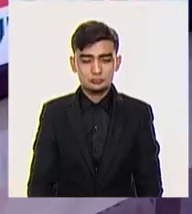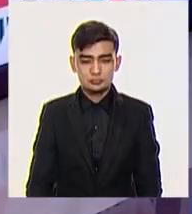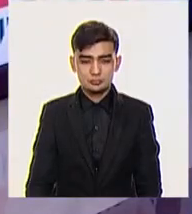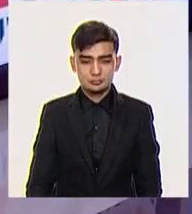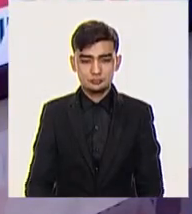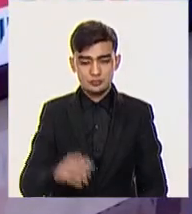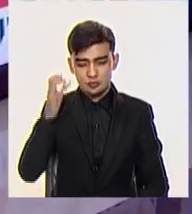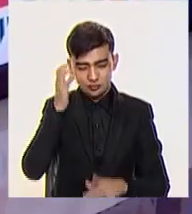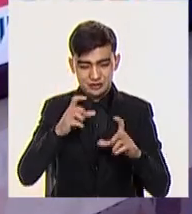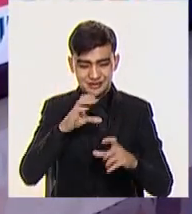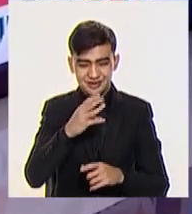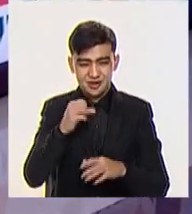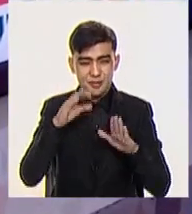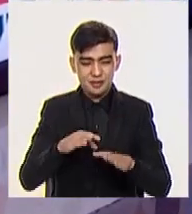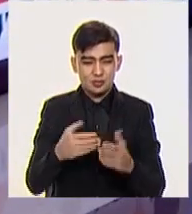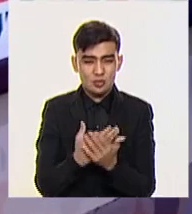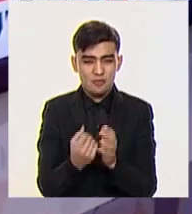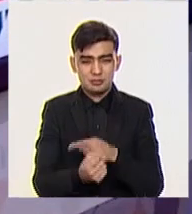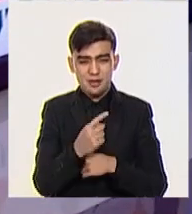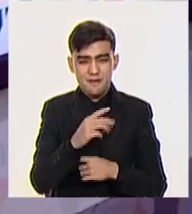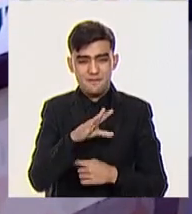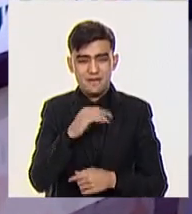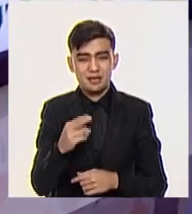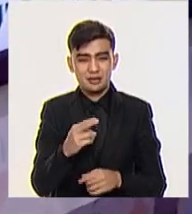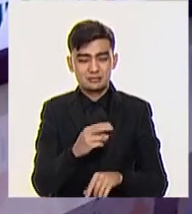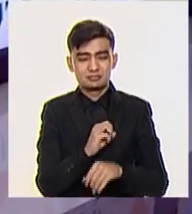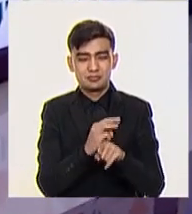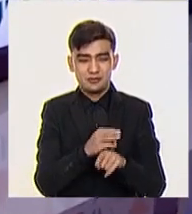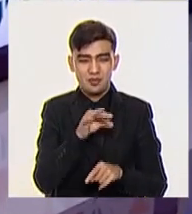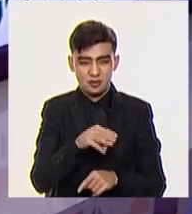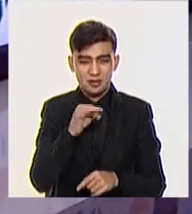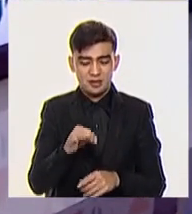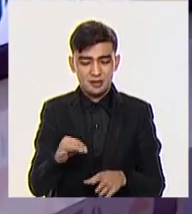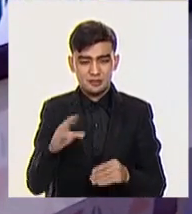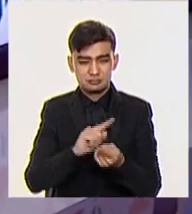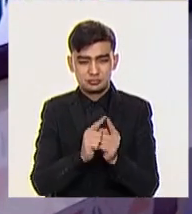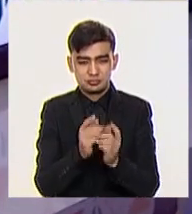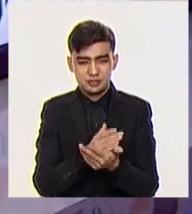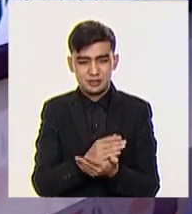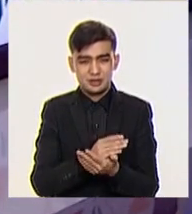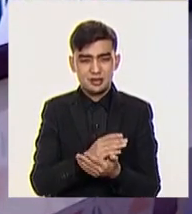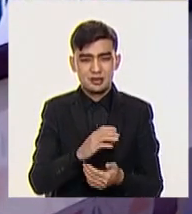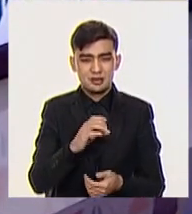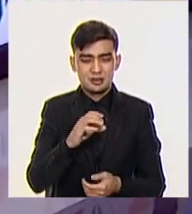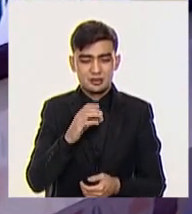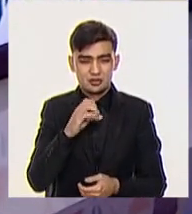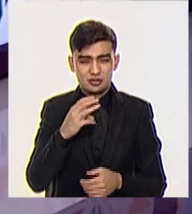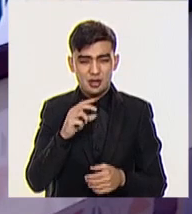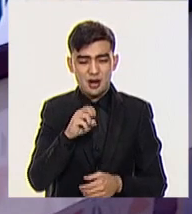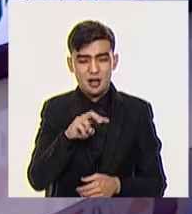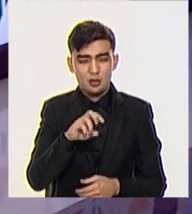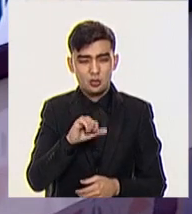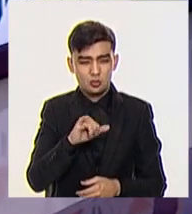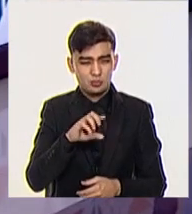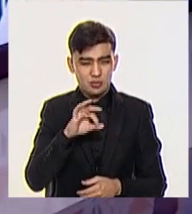Спасибо, Наталья. Ученые из США заявили о новых двух подвидах коронавируса. Эти мутации возникли в Колумбусе, штате Огайо. Они идентичны